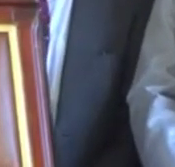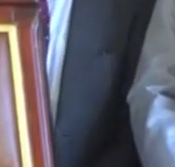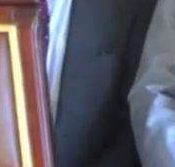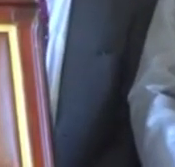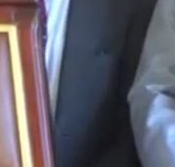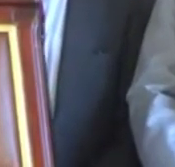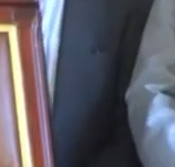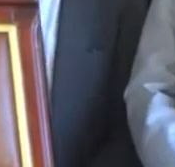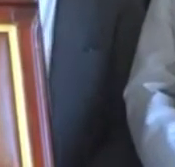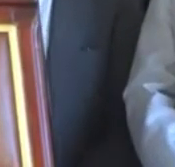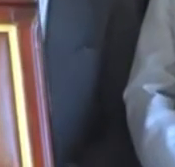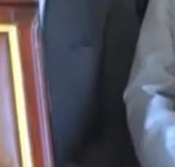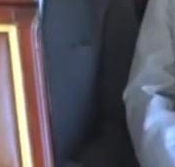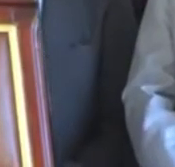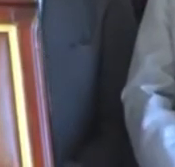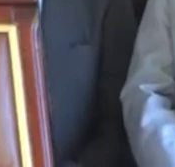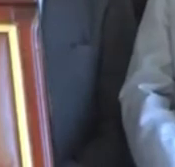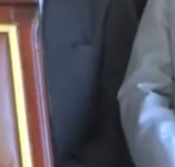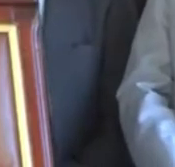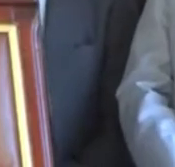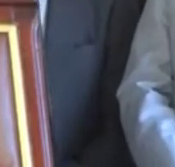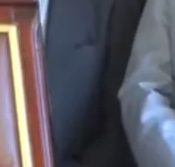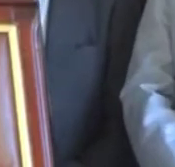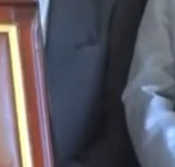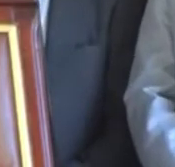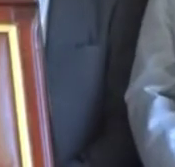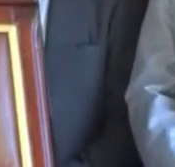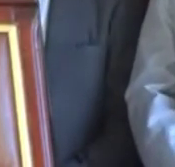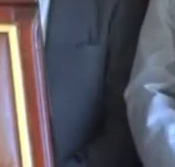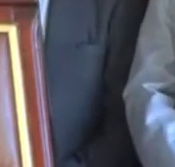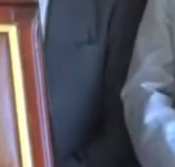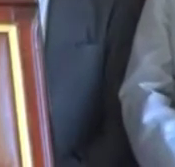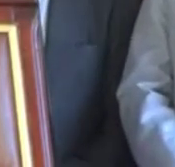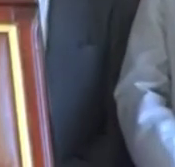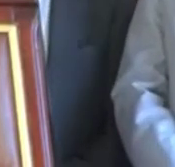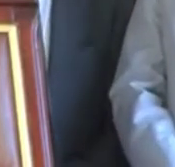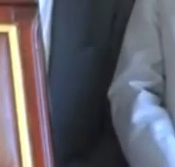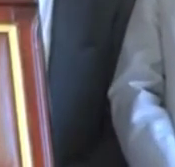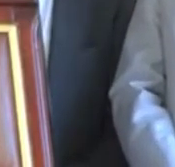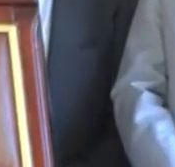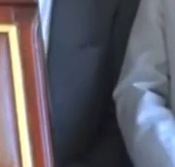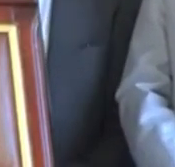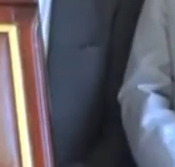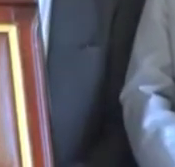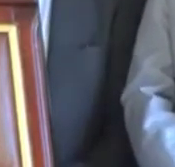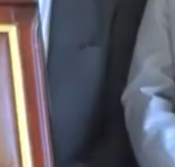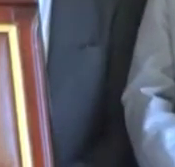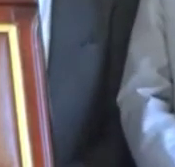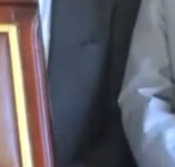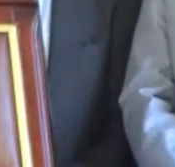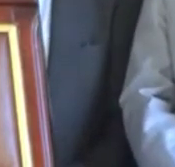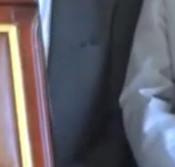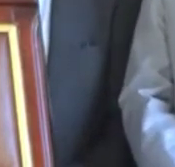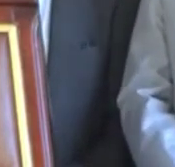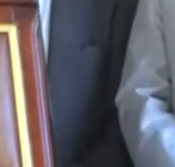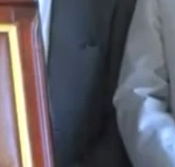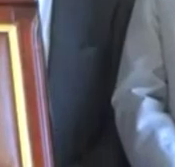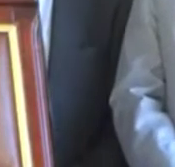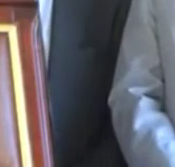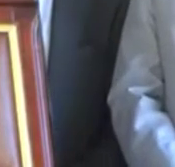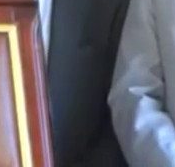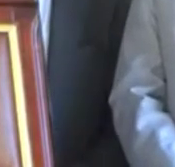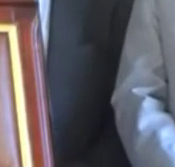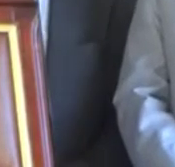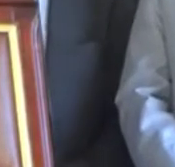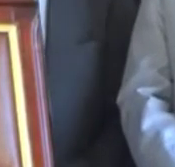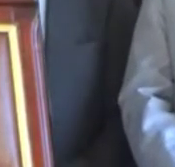baptisé normalement. 4 millions de monde qui viennent baptiser normalement qui enregistré dans le système. Ok, merci DG. Pour au monde faire